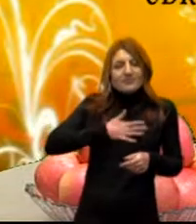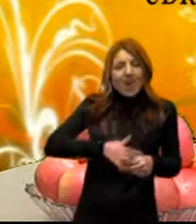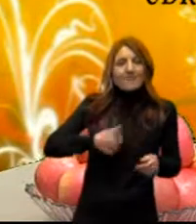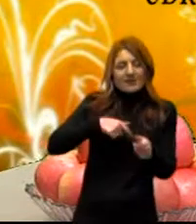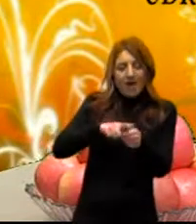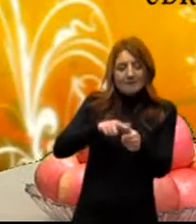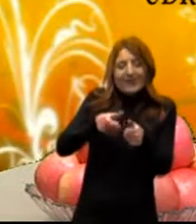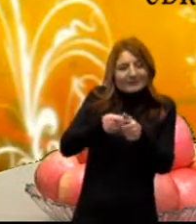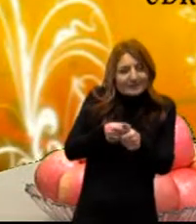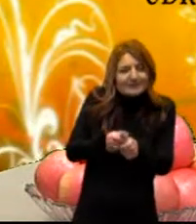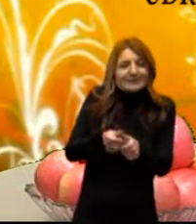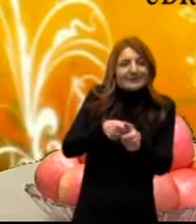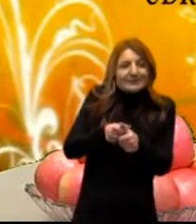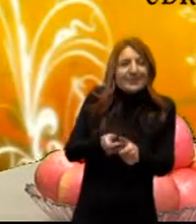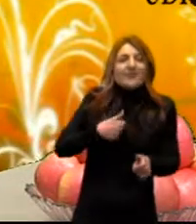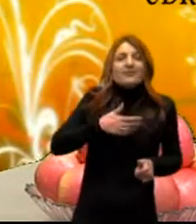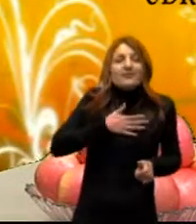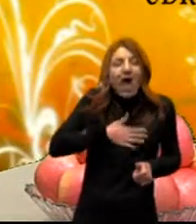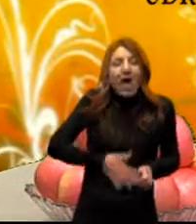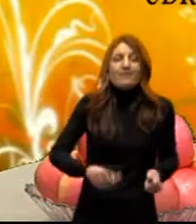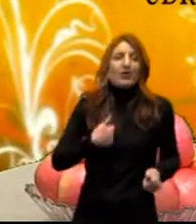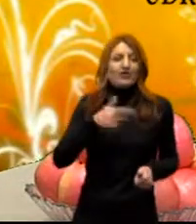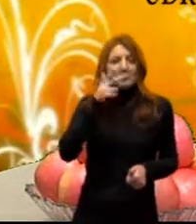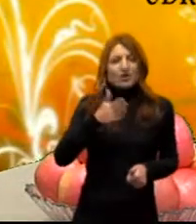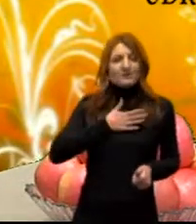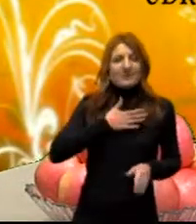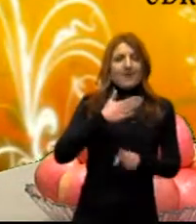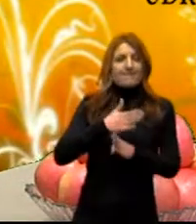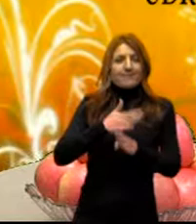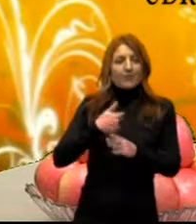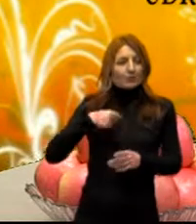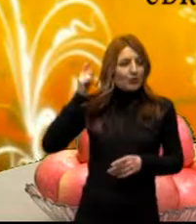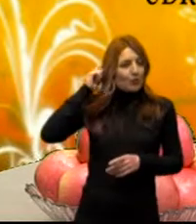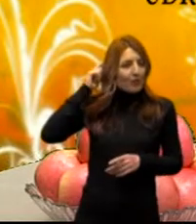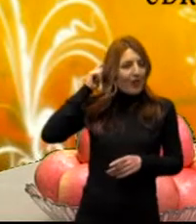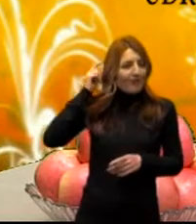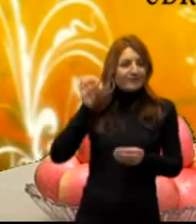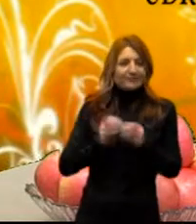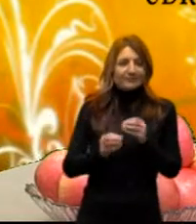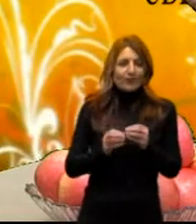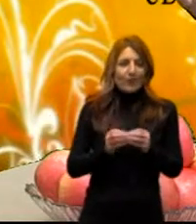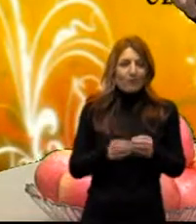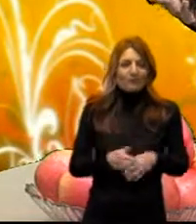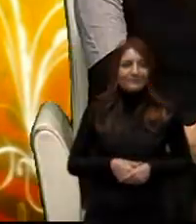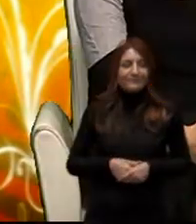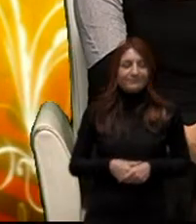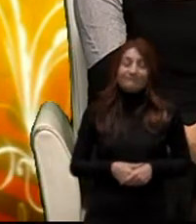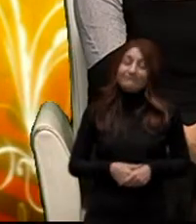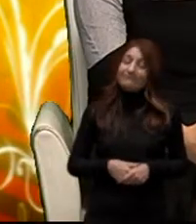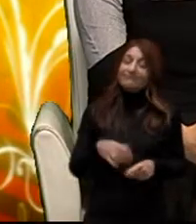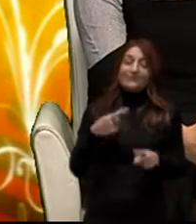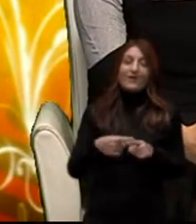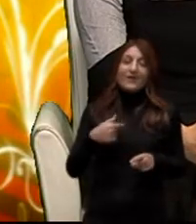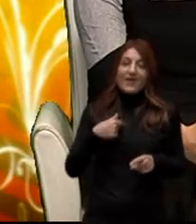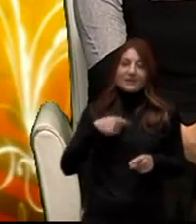pritisnuli taj palac, namjerno sebi željeli. Znači, u glavi nam je problem. Jel smo mi tako odlučili da ne želimo